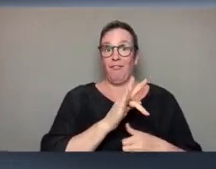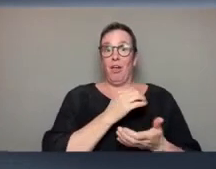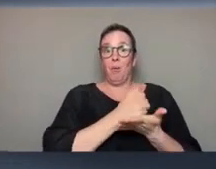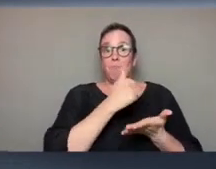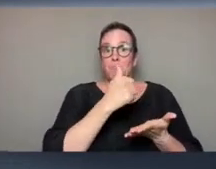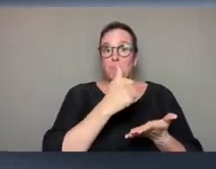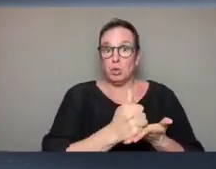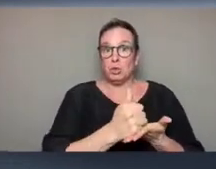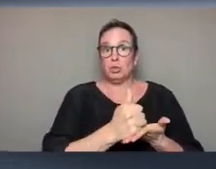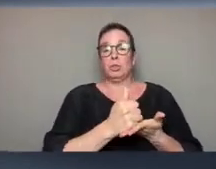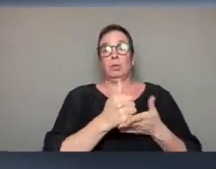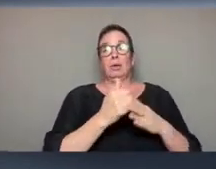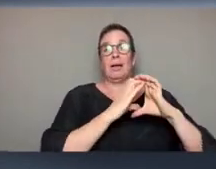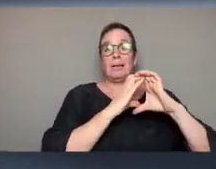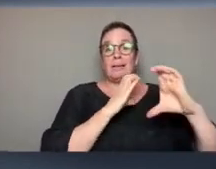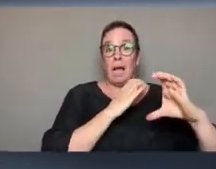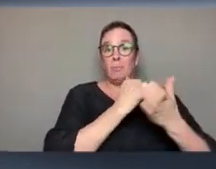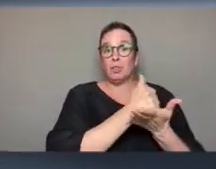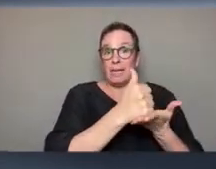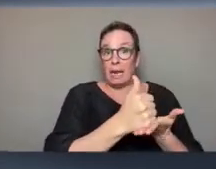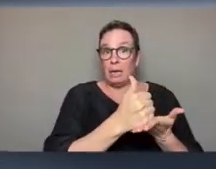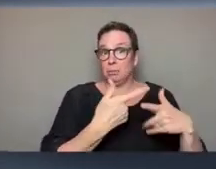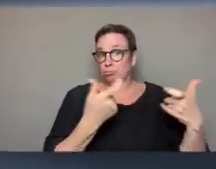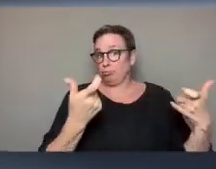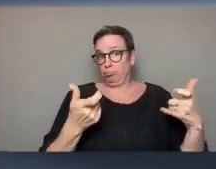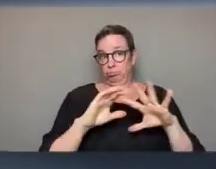Carte Postale. Et